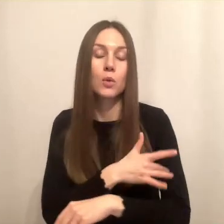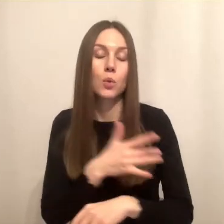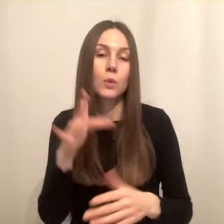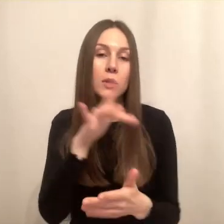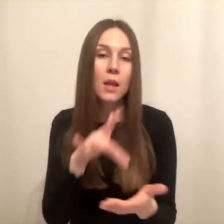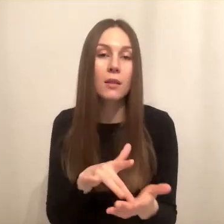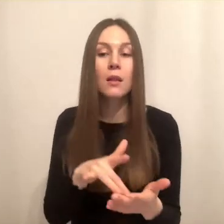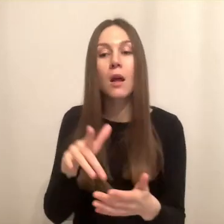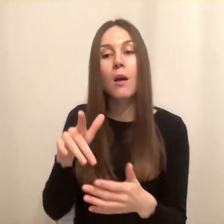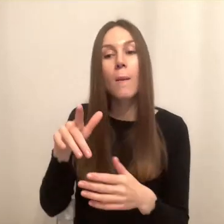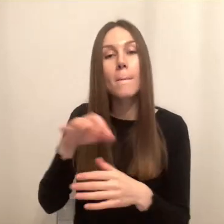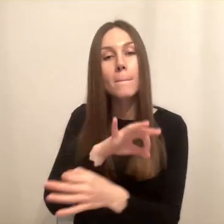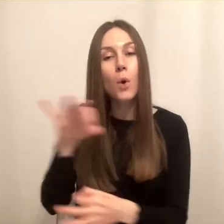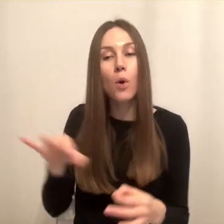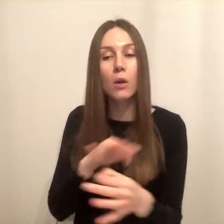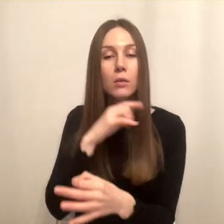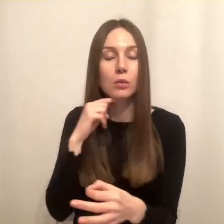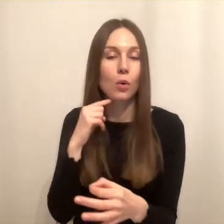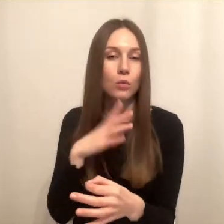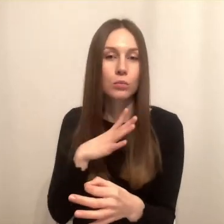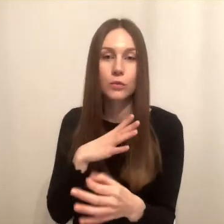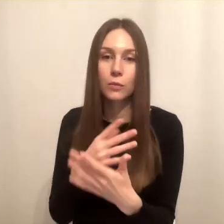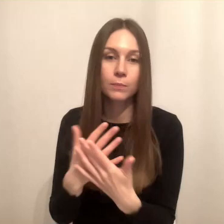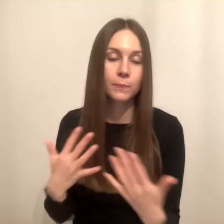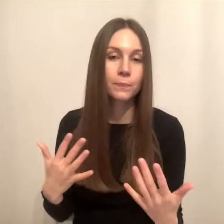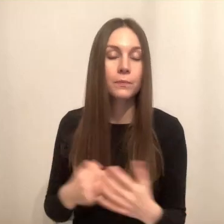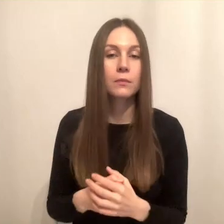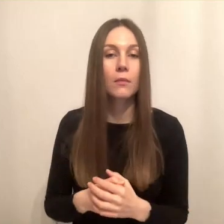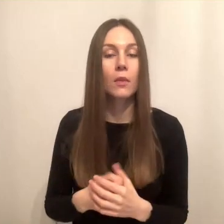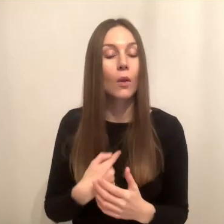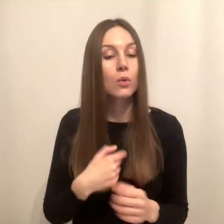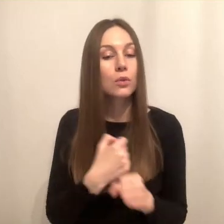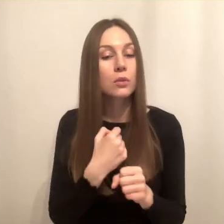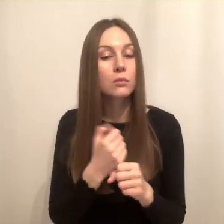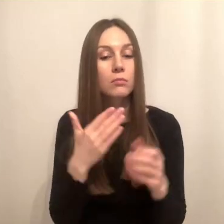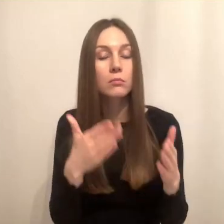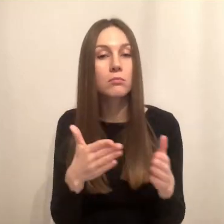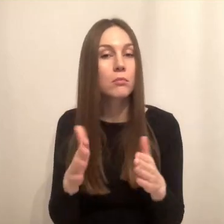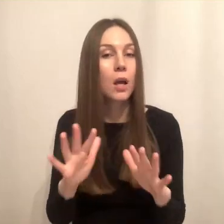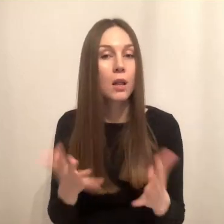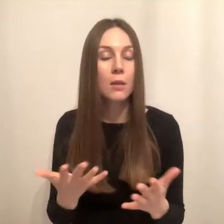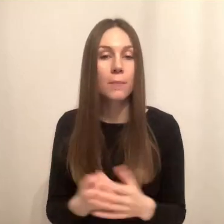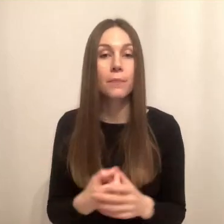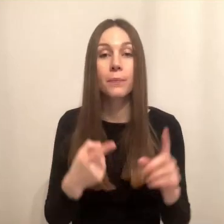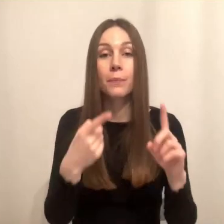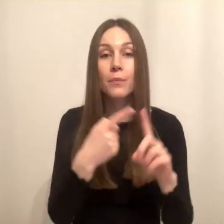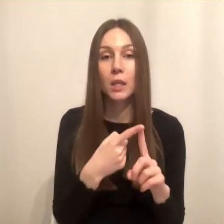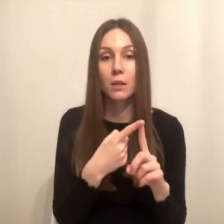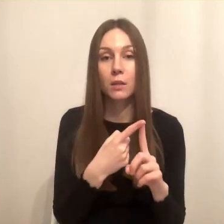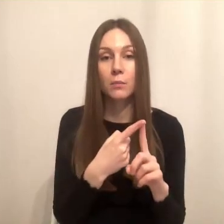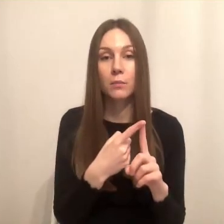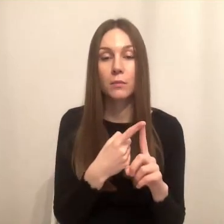projektų pradėjome. Ir ką aš daryčiau konkrečiai, tai sakyčiau, pirma būtų kova